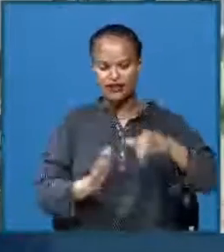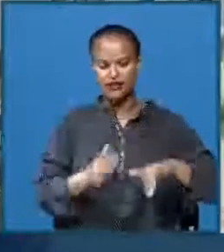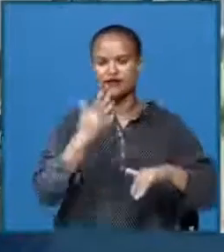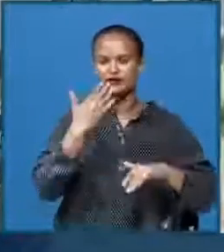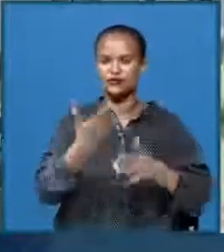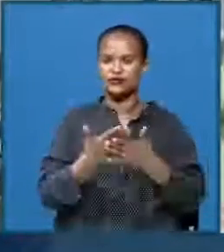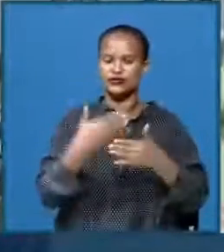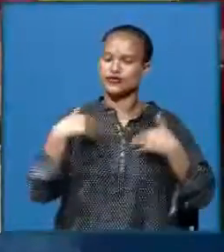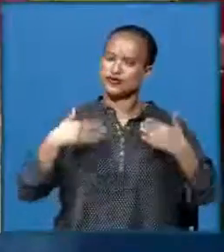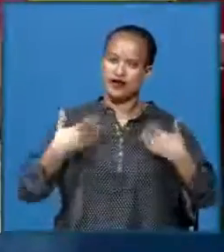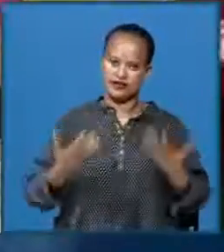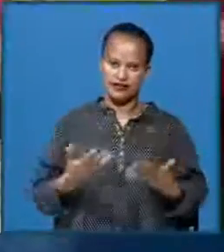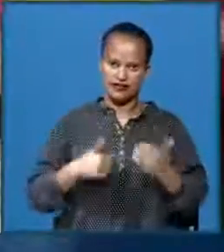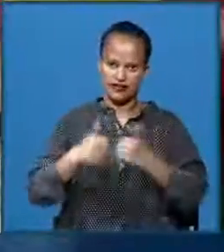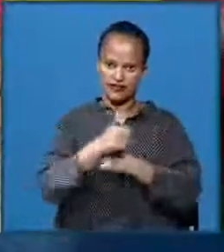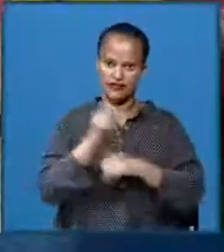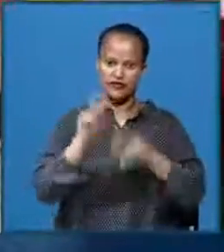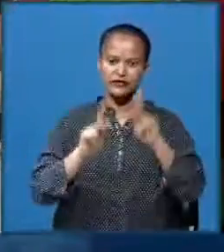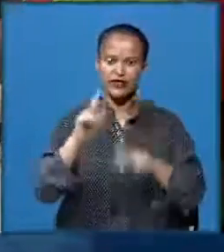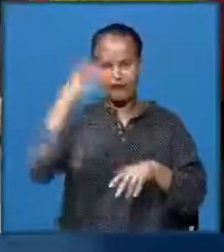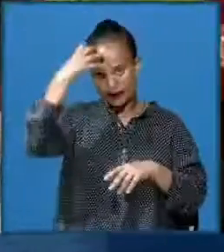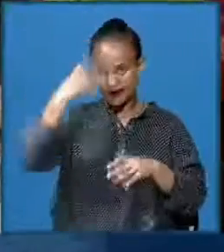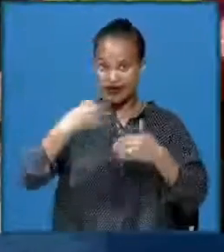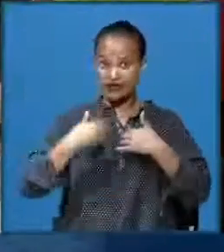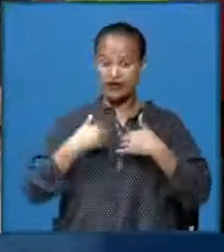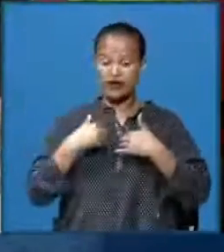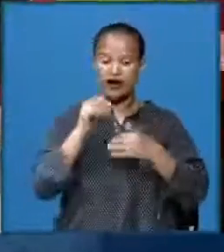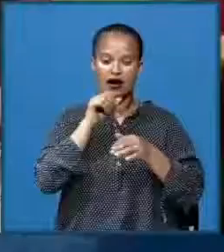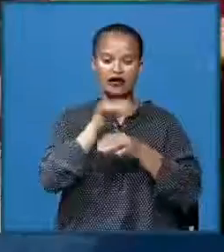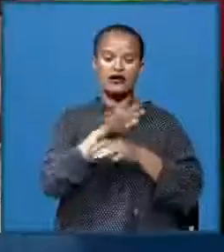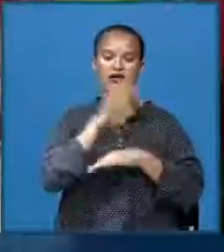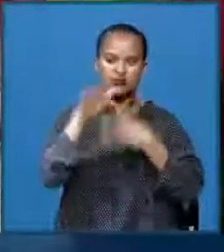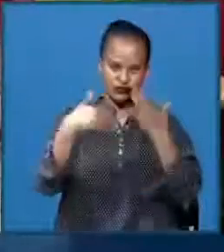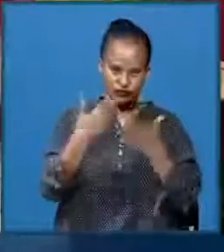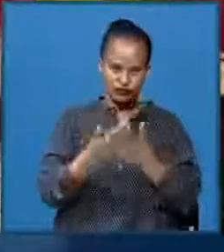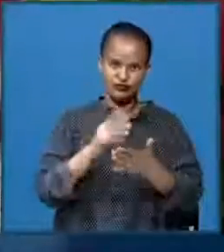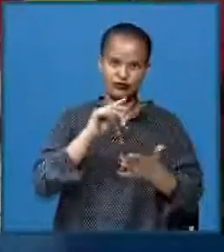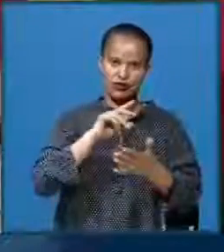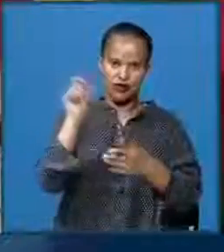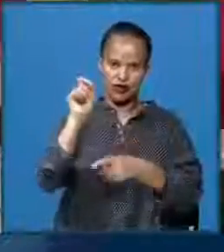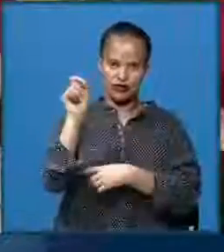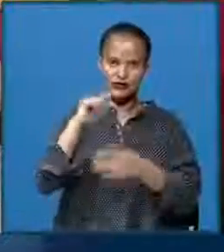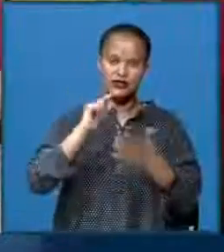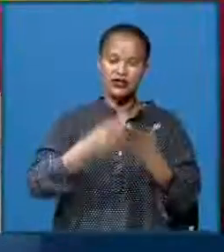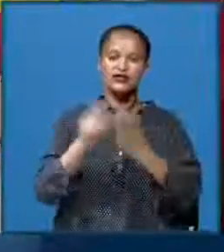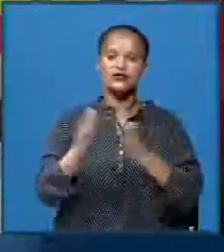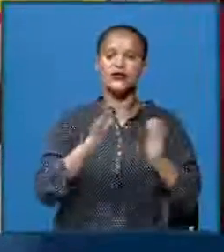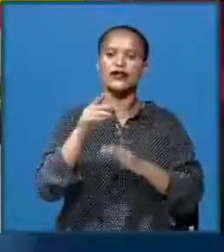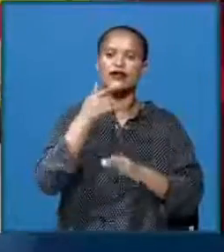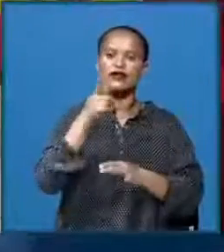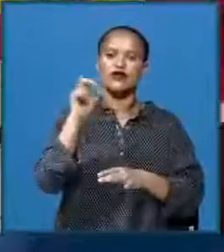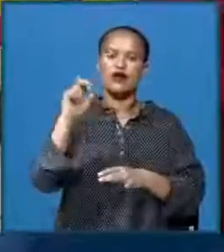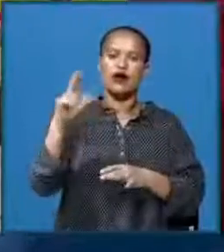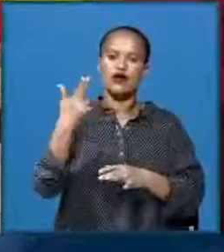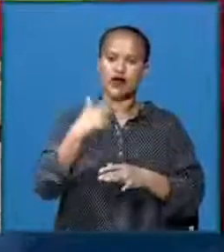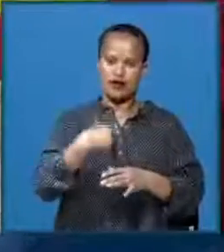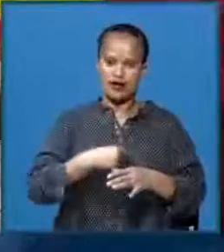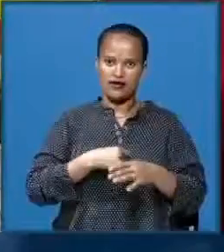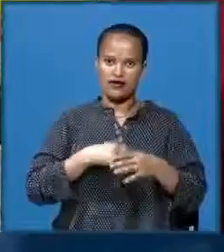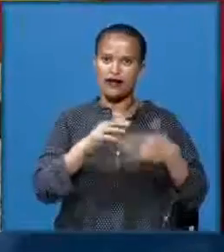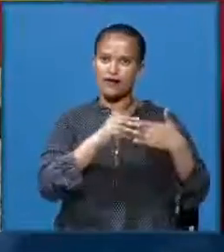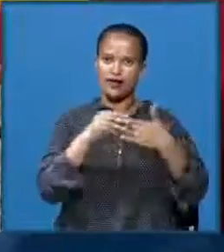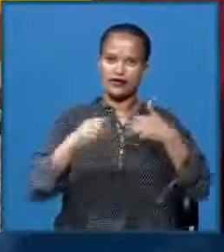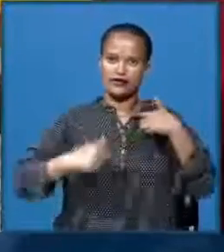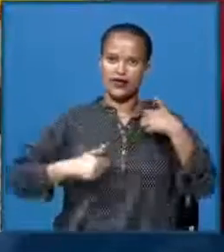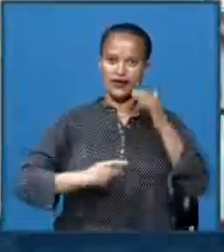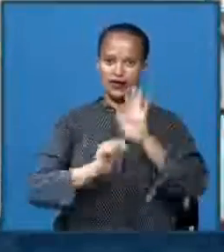ኣለና ድማዓቲ ደስ በሃሊ። ህዝብናን መንግስትናን ዝሃበና ሓደራ ሙሉእ ዓወት ንምርግጋፅ ድማ ድልዋት ኢና ኢለን እተን ዋዕሮታት ኣባላትን